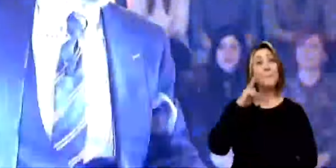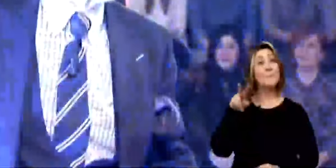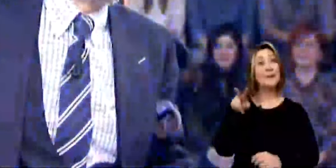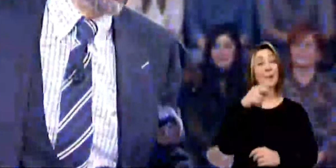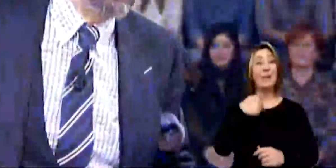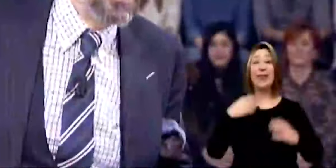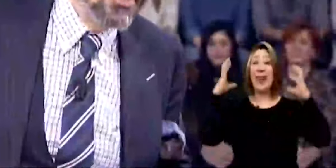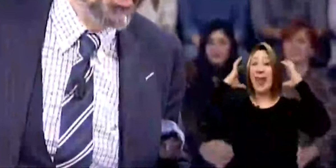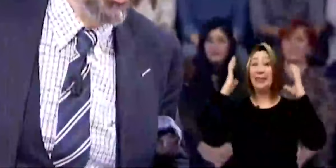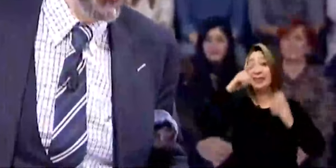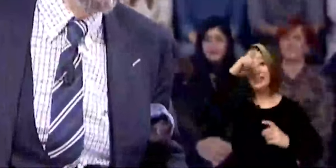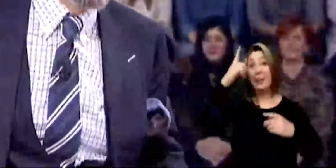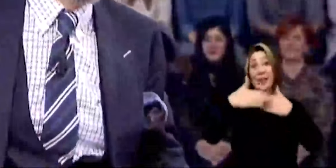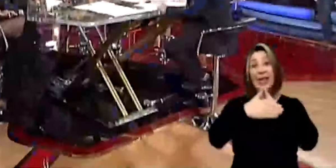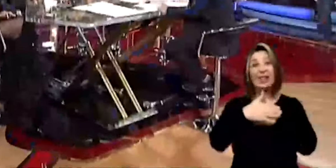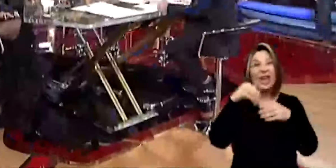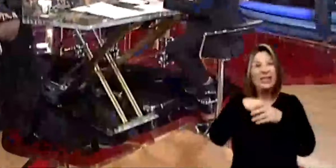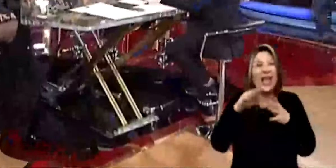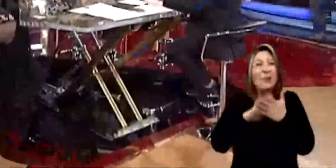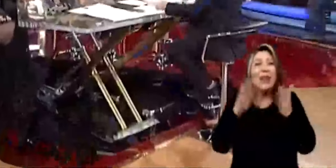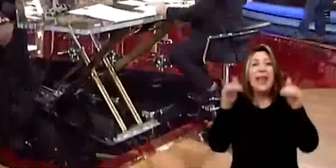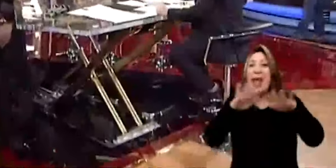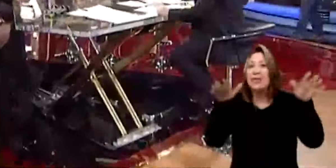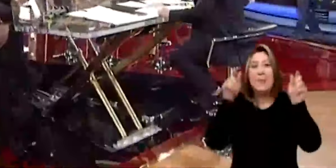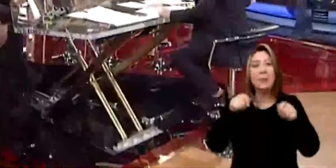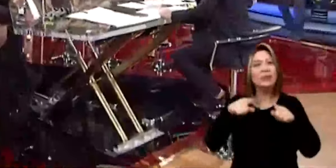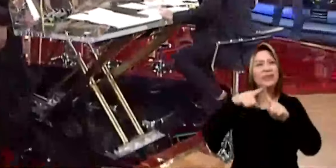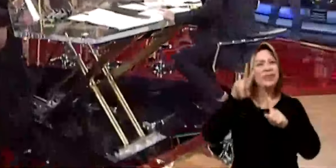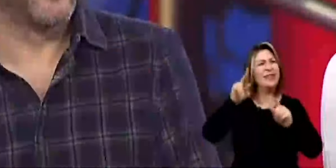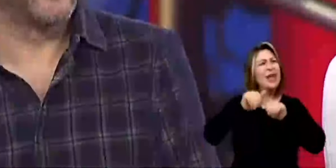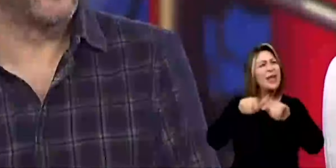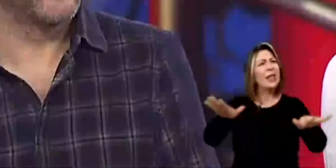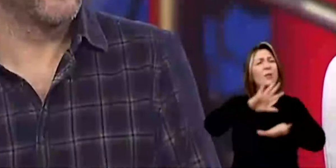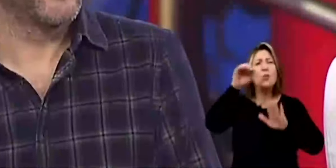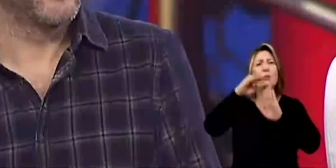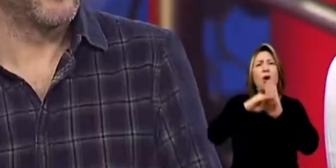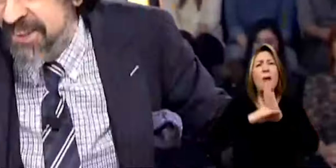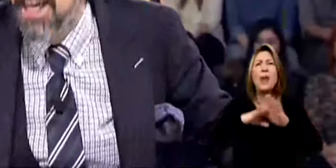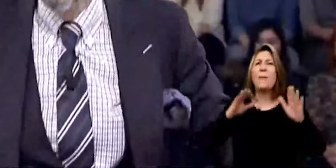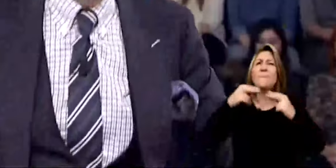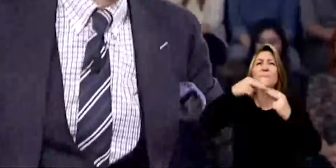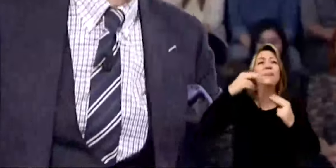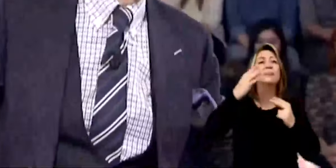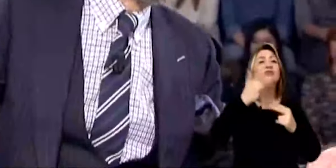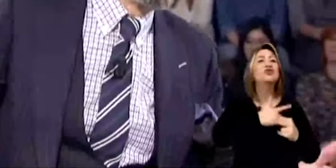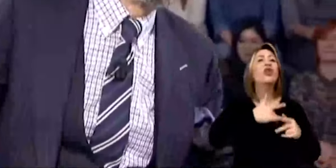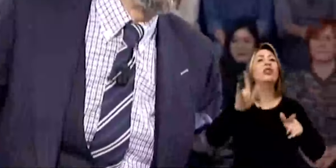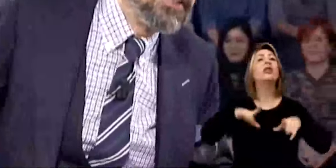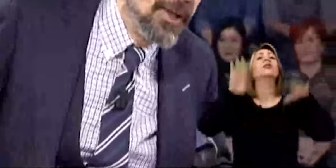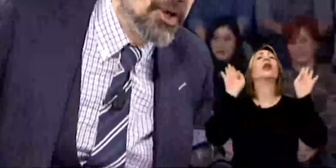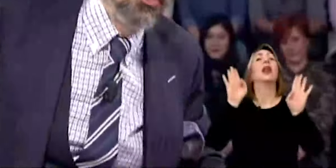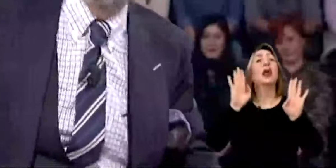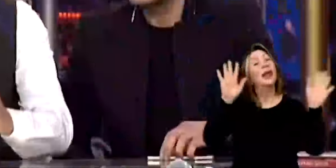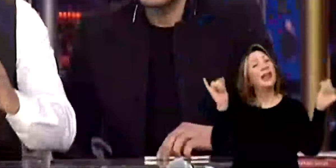Ben ve Reyhan sıcak bir gece için elimizden geleni yaptık. Biliyorsunuz bugünlerde televizyonda yayınlanan bütün programlar bant. Çünkü galiba